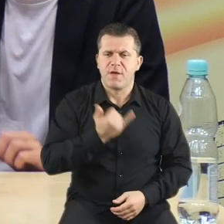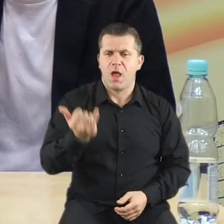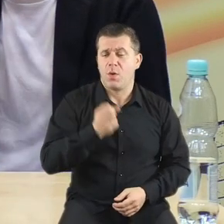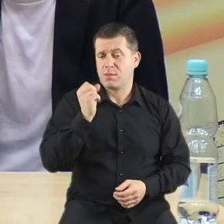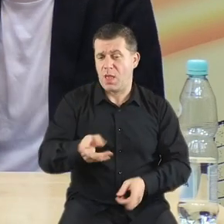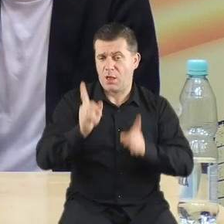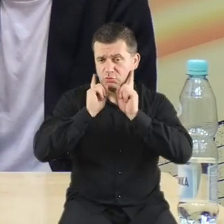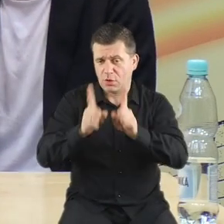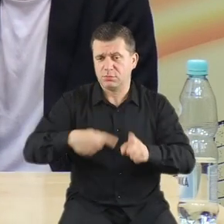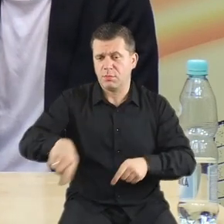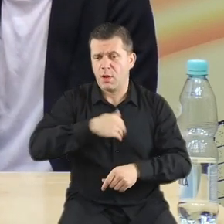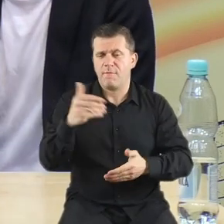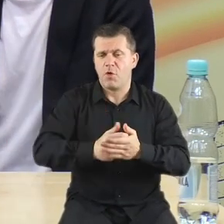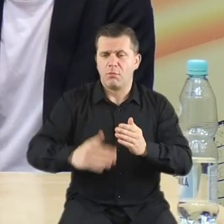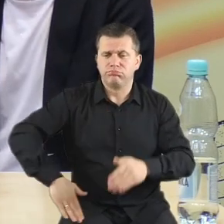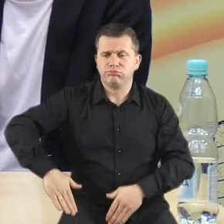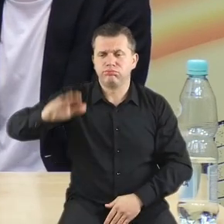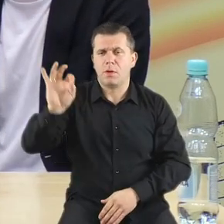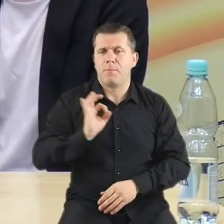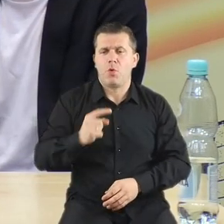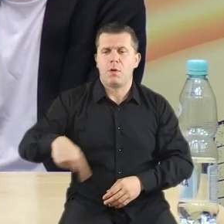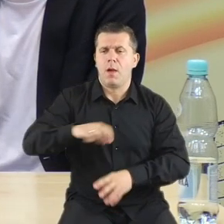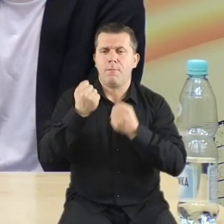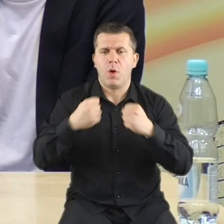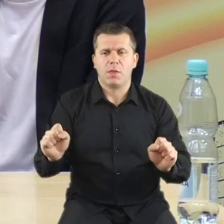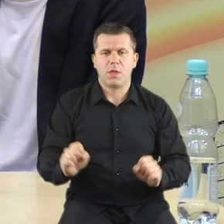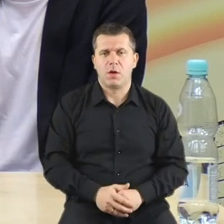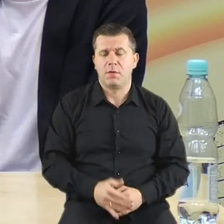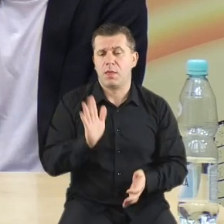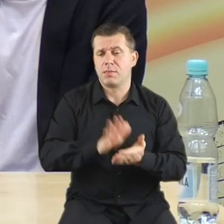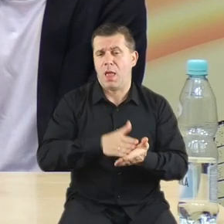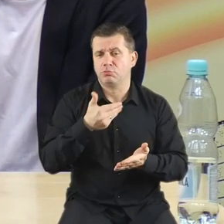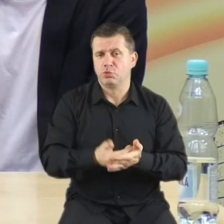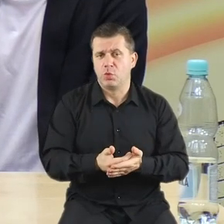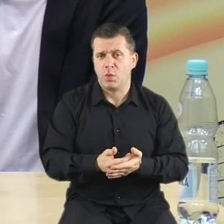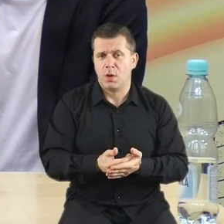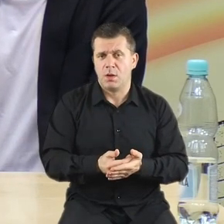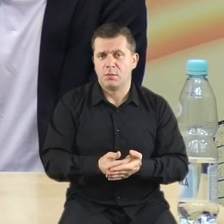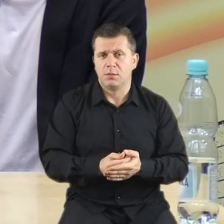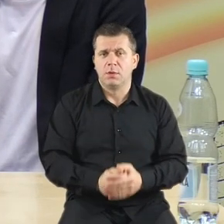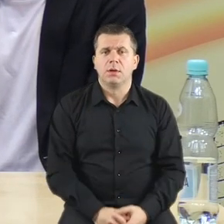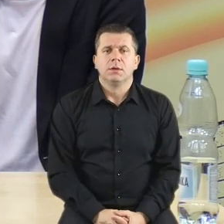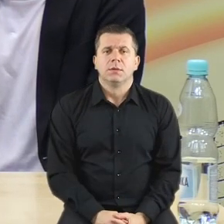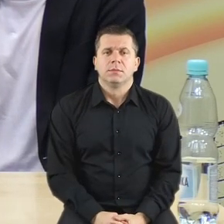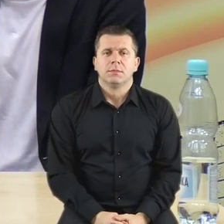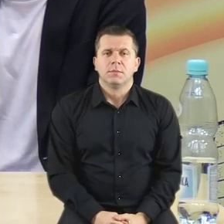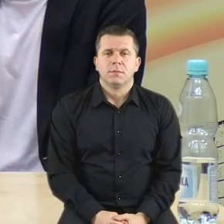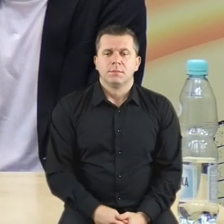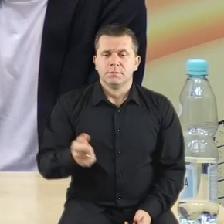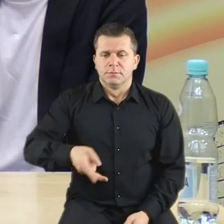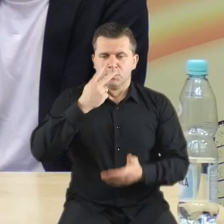rzeczywistości wychowali ci moi bohaterowie. A jeżeli przyjąć, że na przykład odczytaniem właśnie Stramera